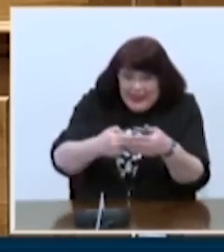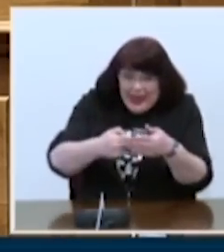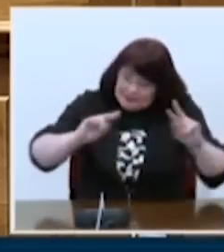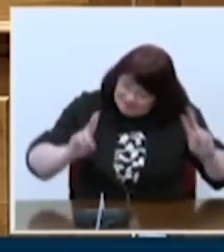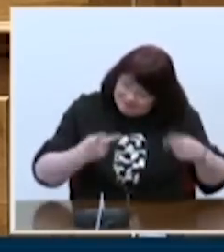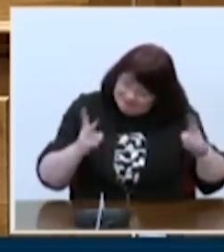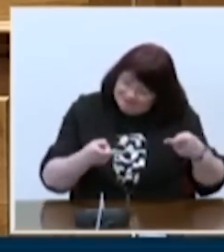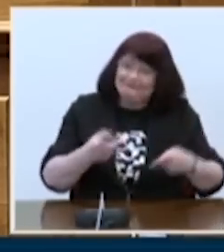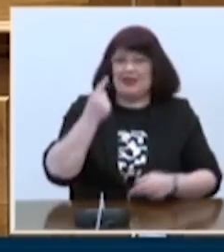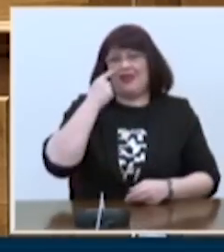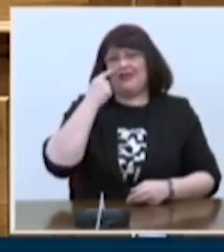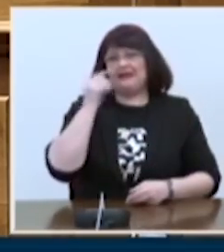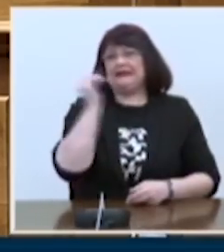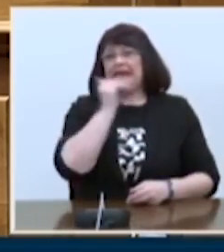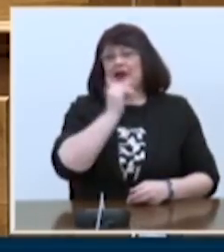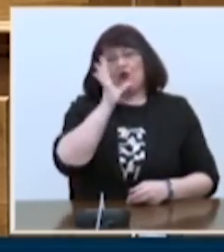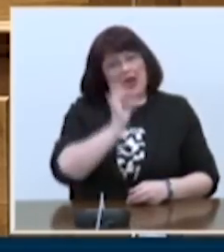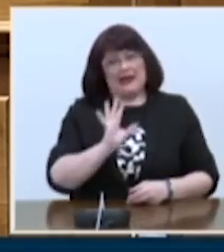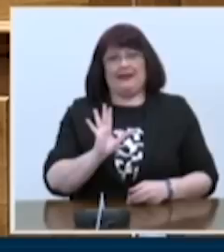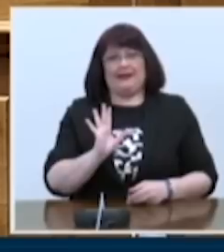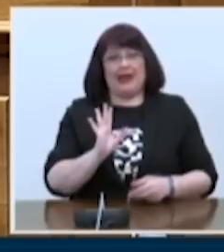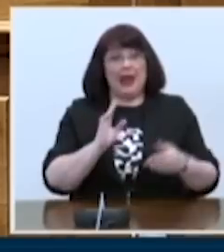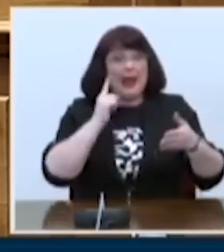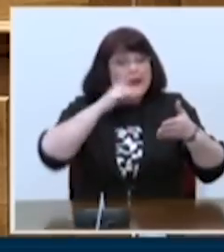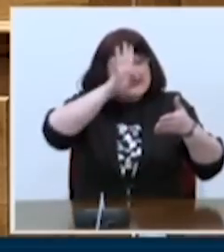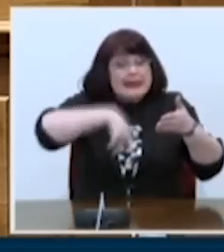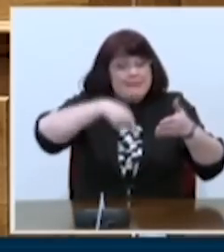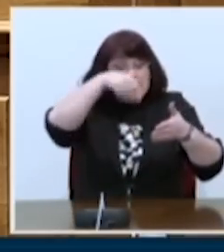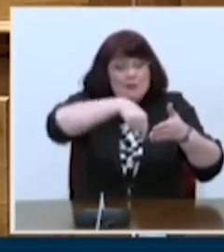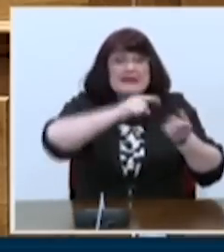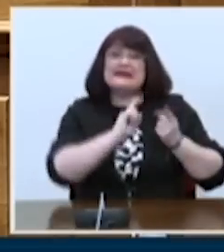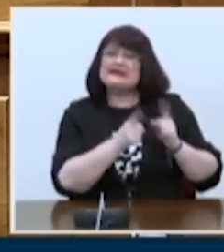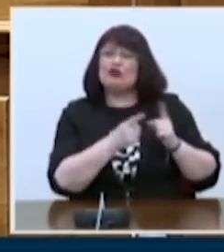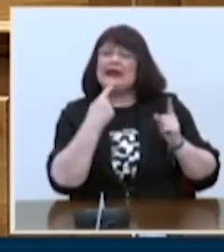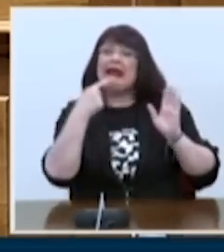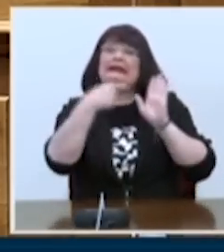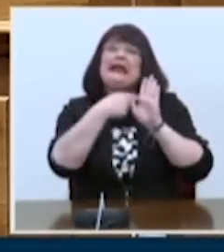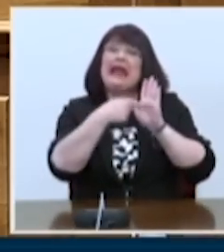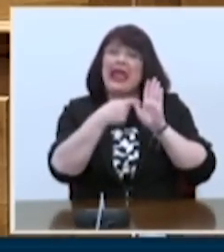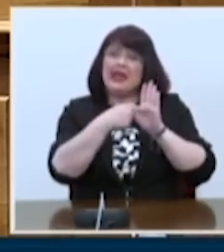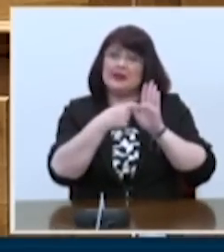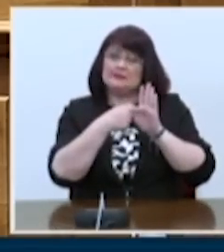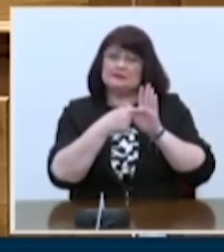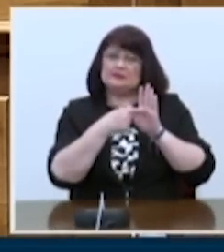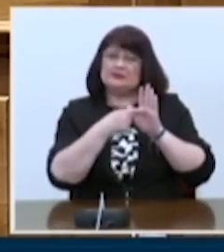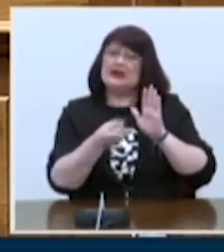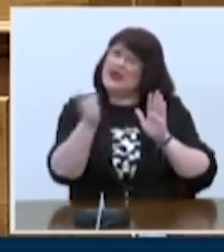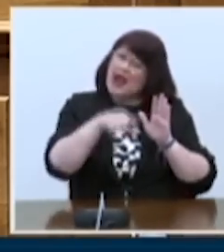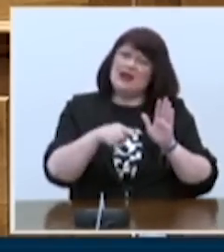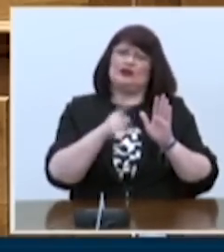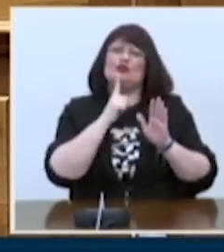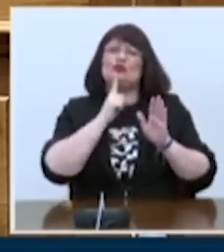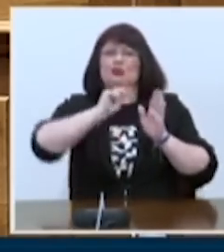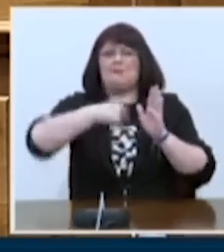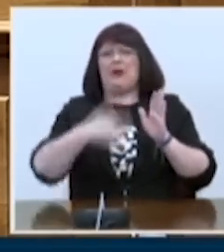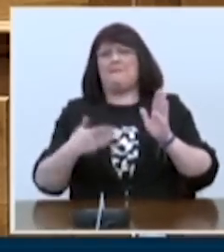γρήγορα θα αποκαλυφθεί και το περιεχόμενο αυτής της συμφωνίας, όπως και άλλων παρόμοιων που υπογράψατε, και